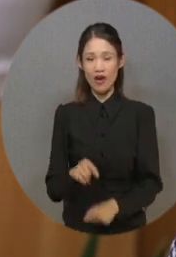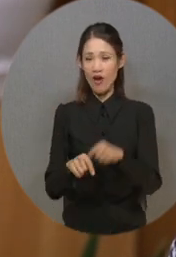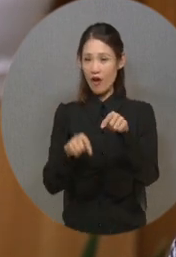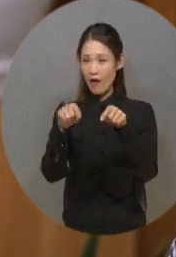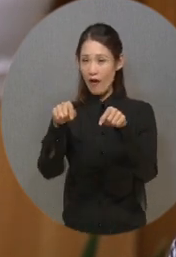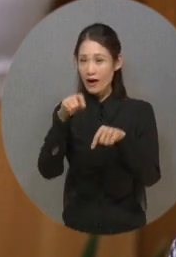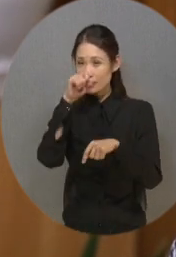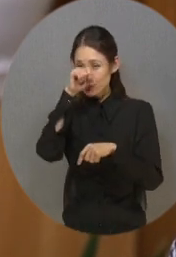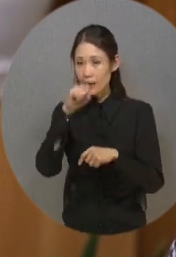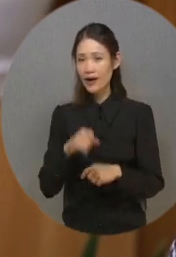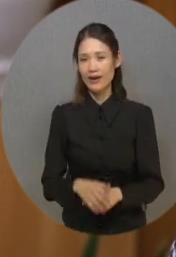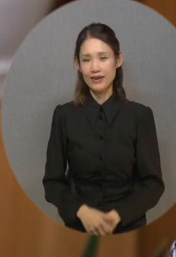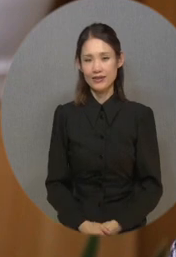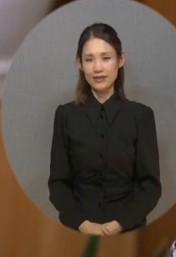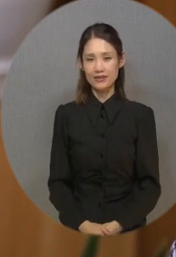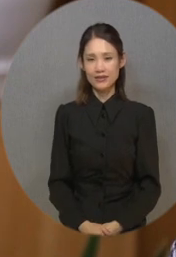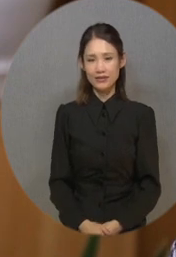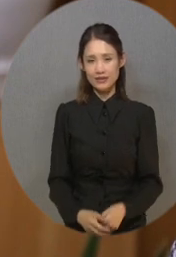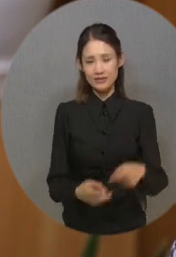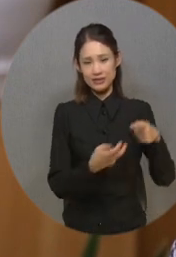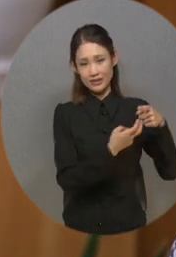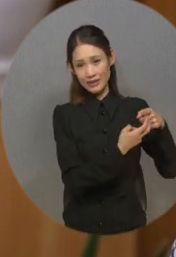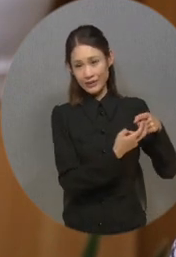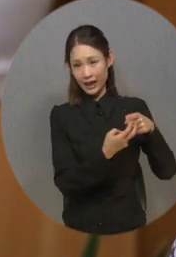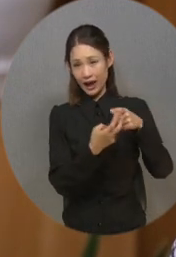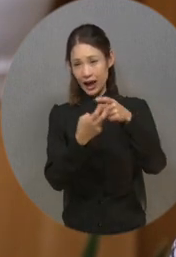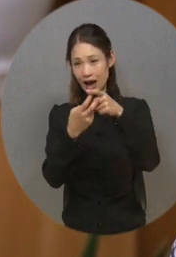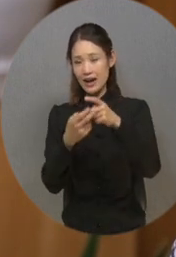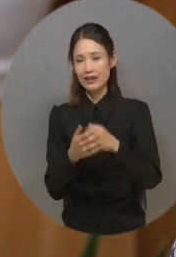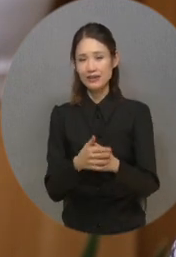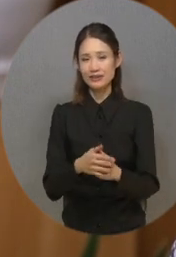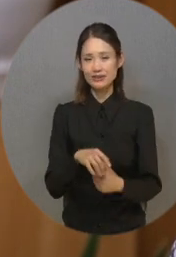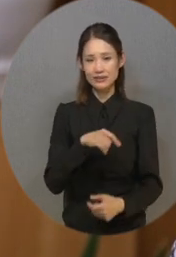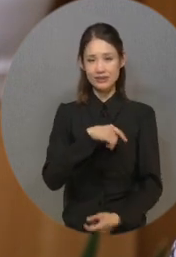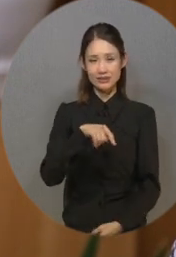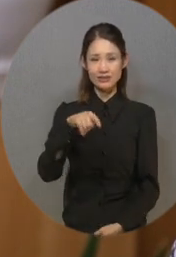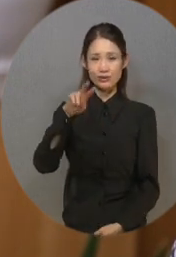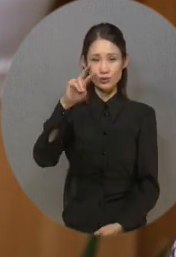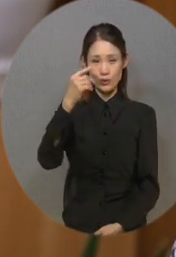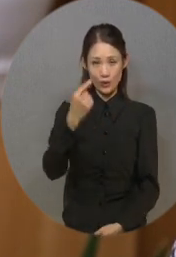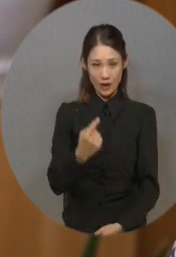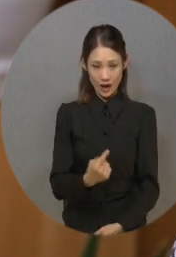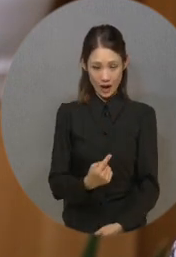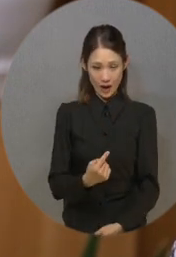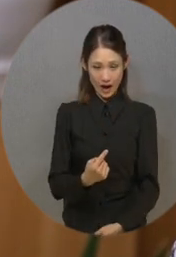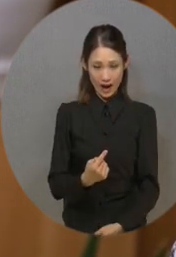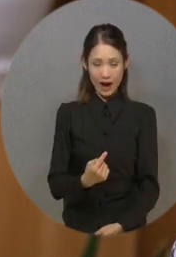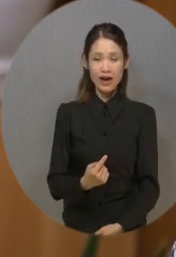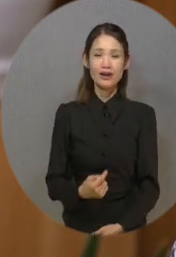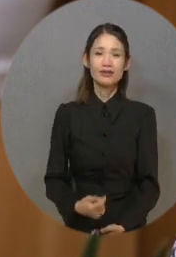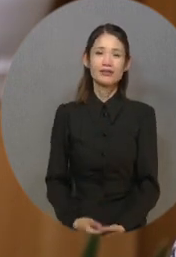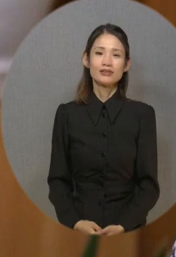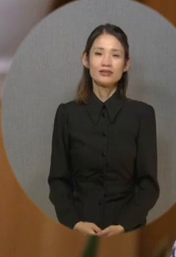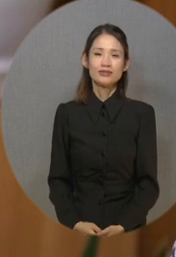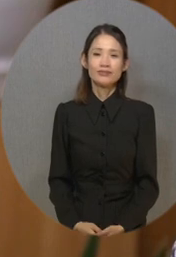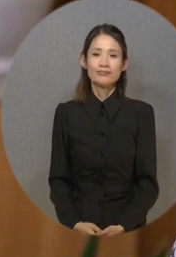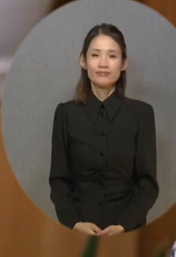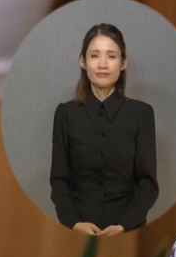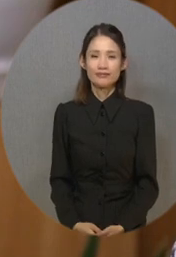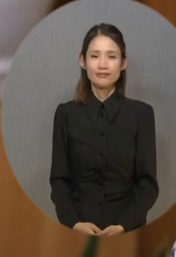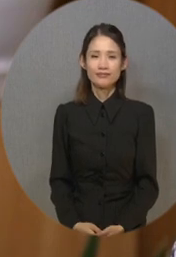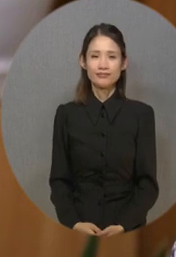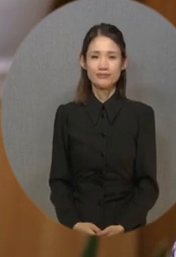곳인데 케이블카를 타고 가서 거기서부터 다시 갈매길을 통해서 도심지 안으로 다시 들어왔다. 네네네네네네 돌아와야 된다.